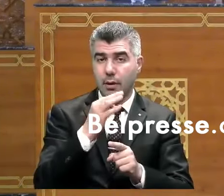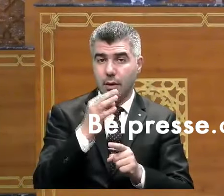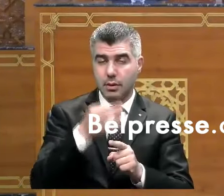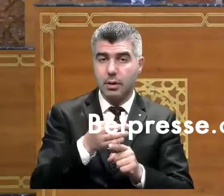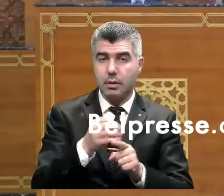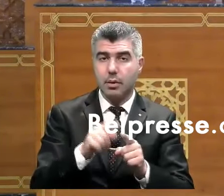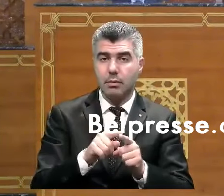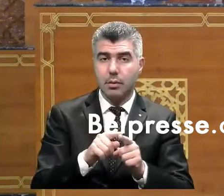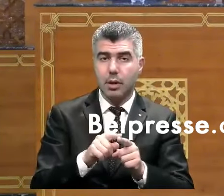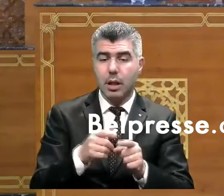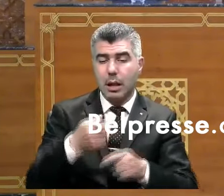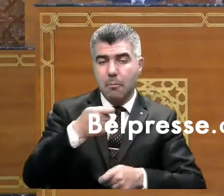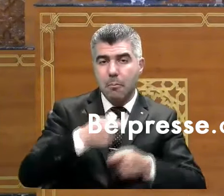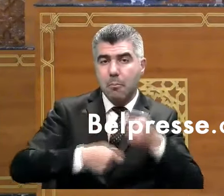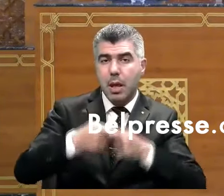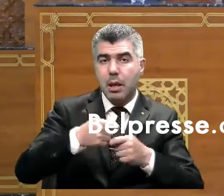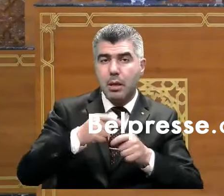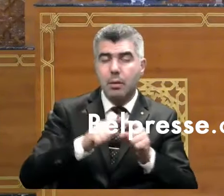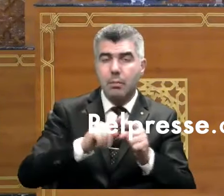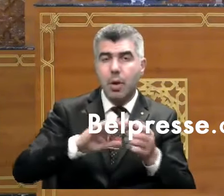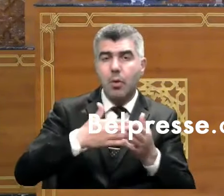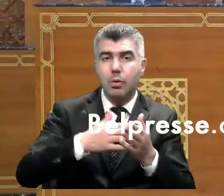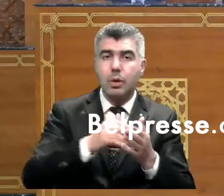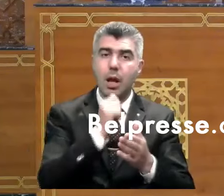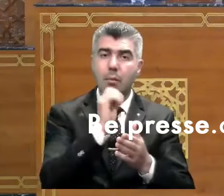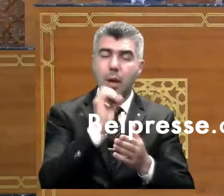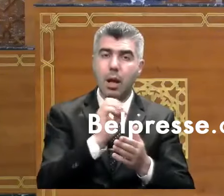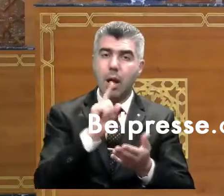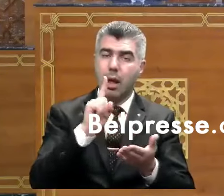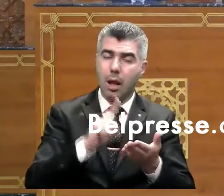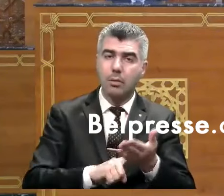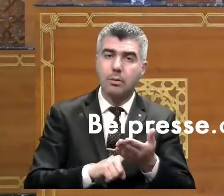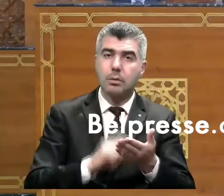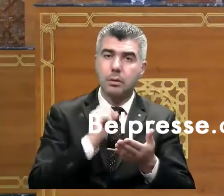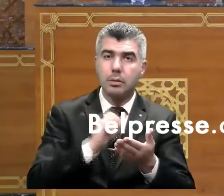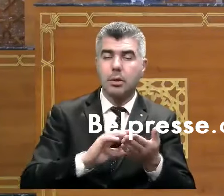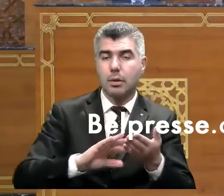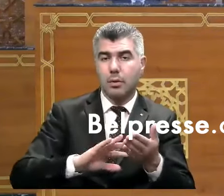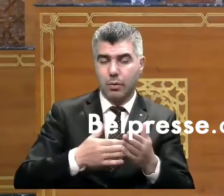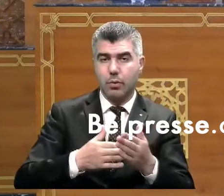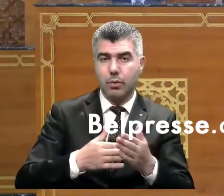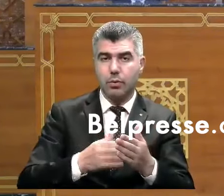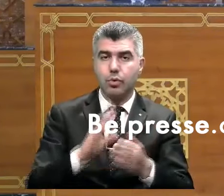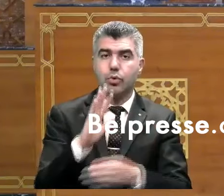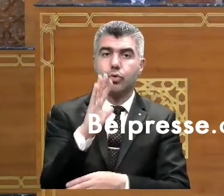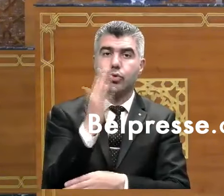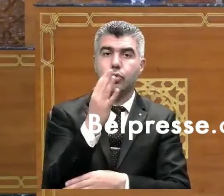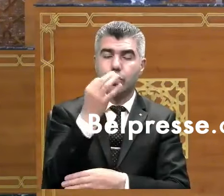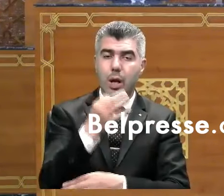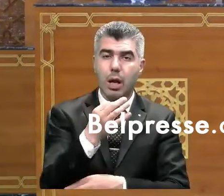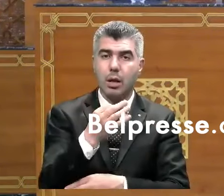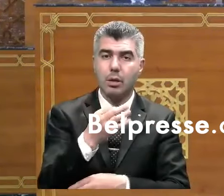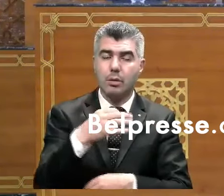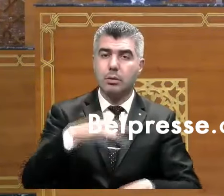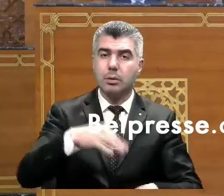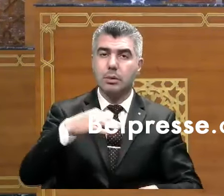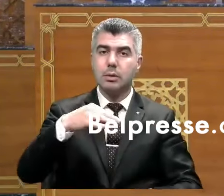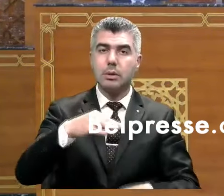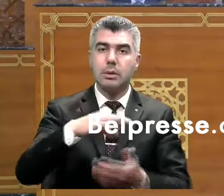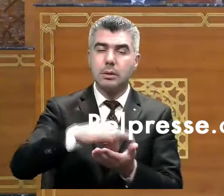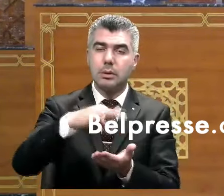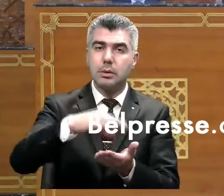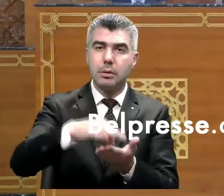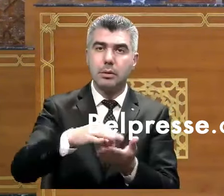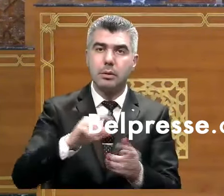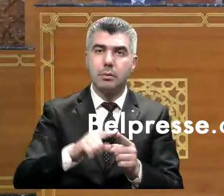الجوفيه حسب الوضعيه المائيه لكل فرشه خاصه لانقاذ الاشجار وهذا الشي اللي قال السيد